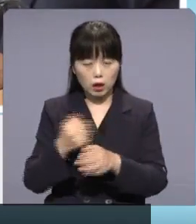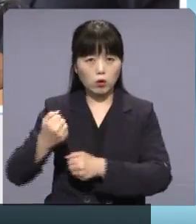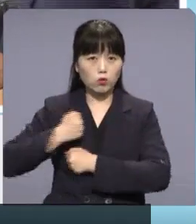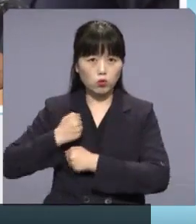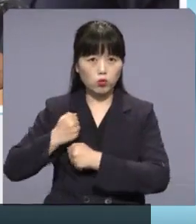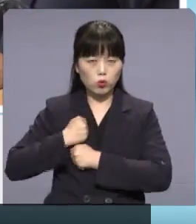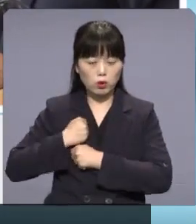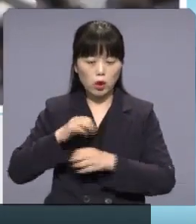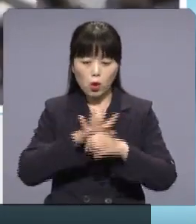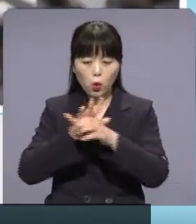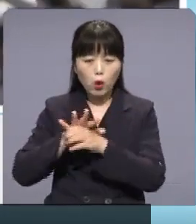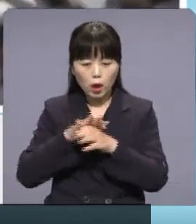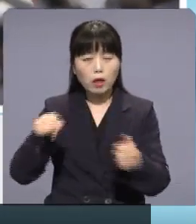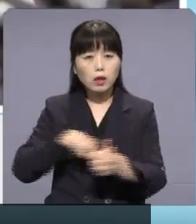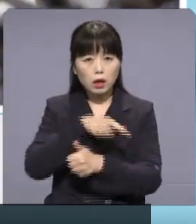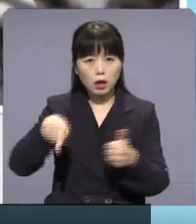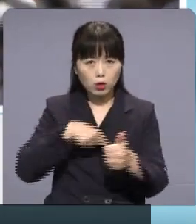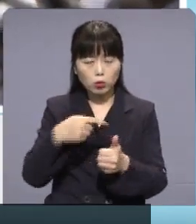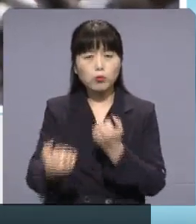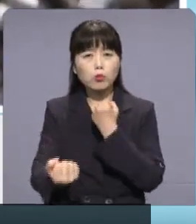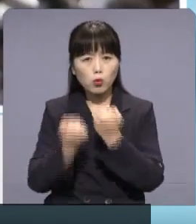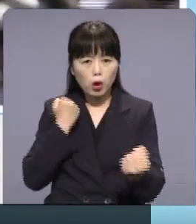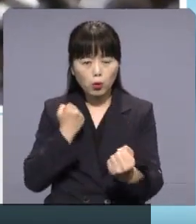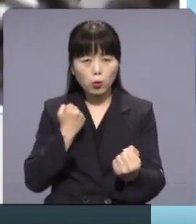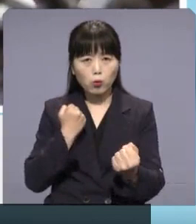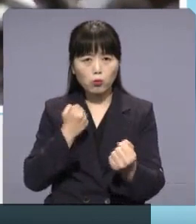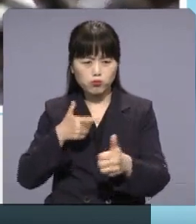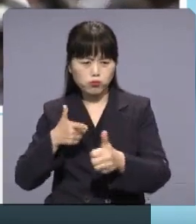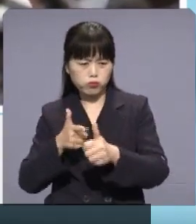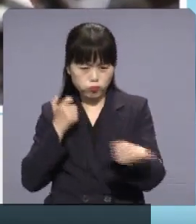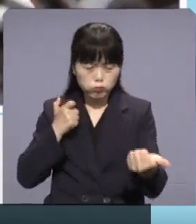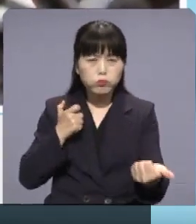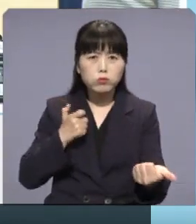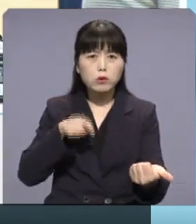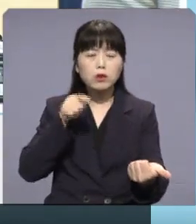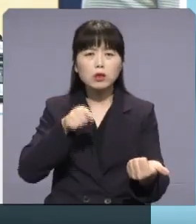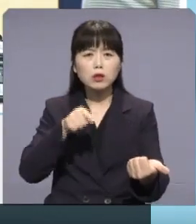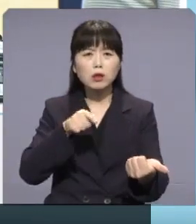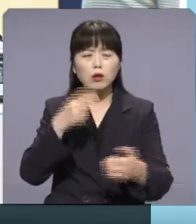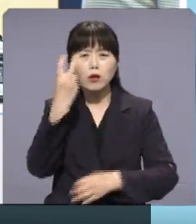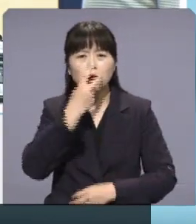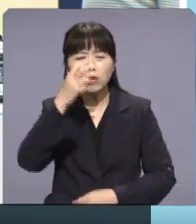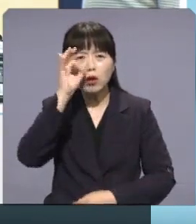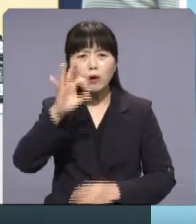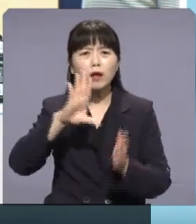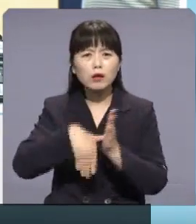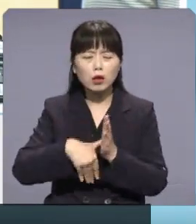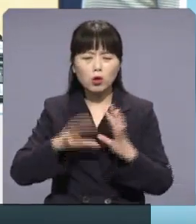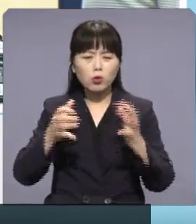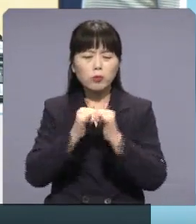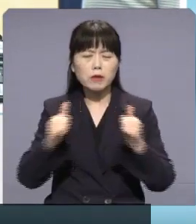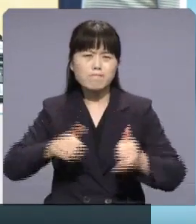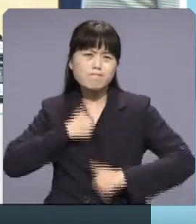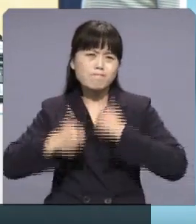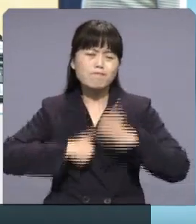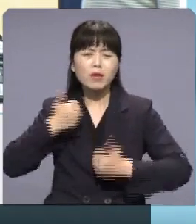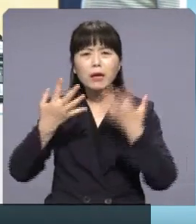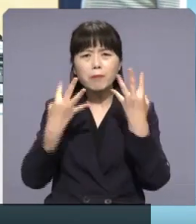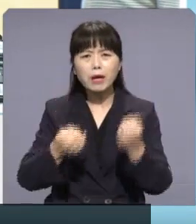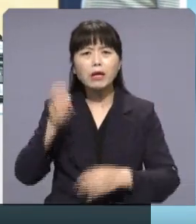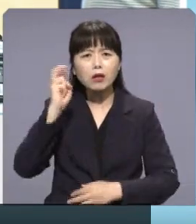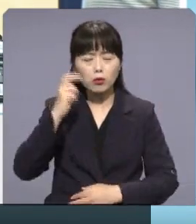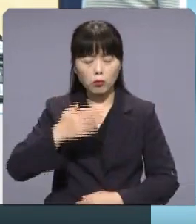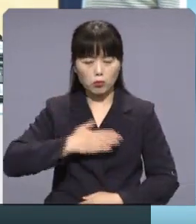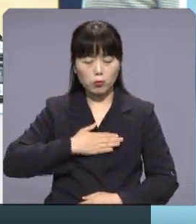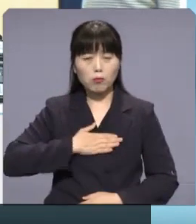북한군이 아무리 코로나 상황이었다 하더라도 잔혹하게 살해하는 이런 광경들을 지켜보면서 많은 국민들이 아마 분노하셨을 거라고 봐요.